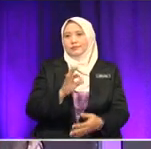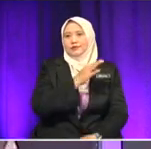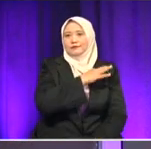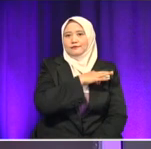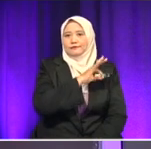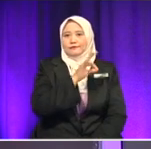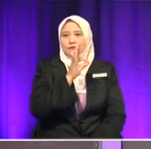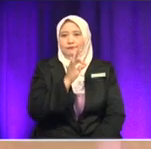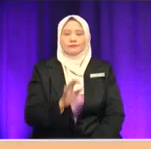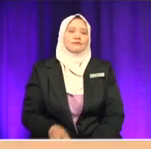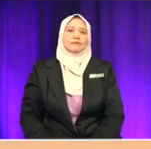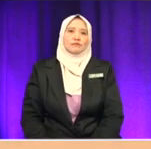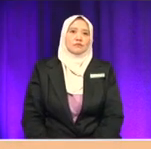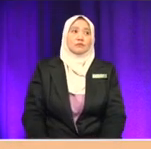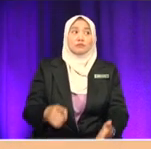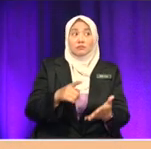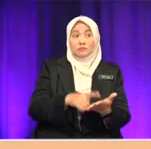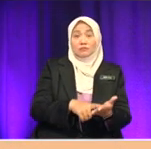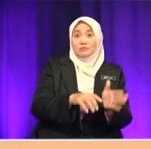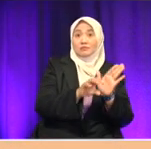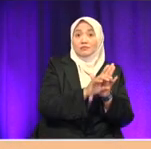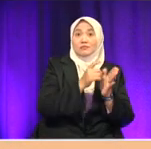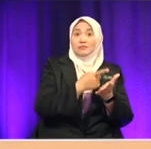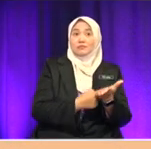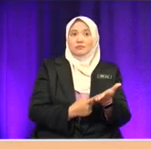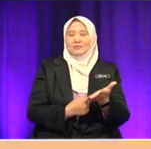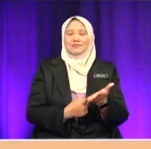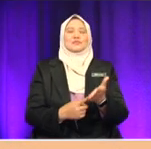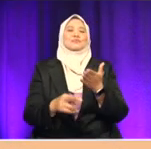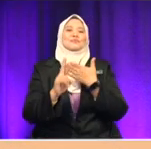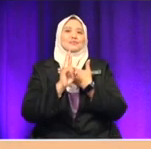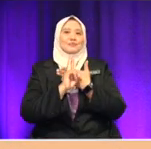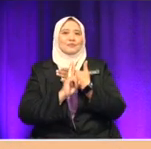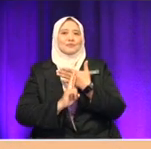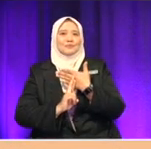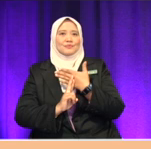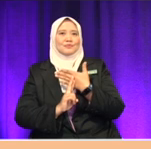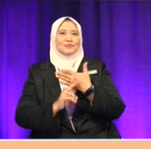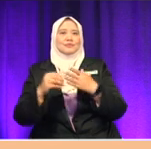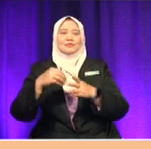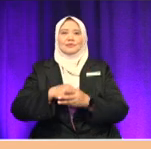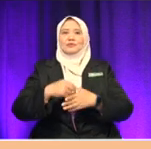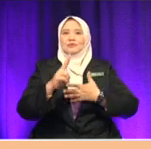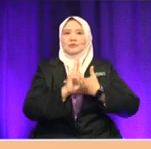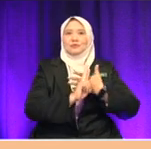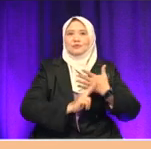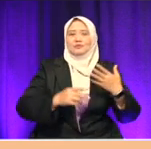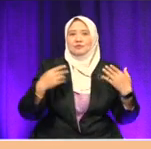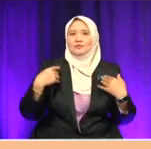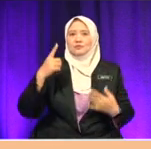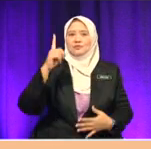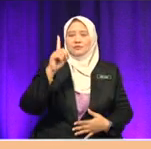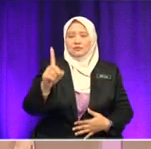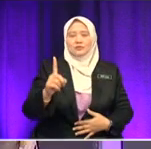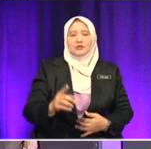Okey, ini gambar apa ni? Gambar roti. Suka makan roti tak? Suka, cikgu. Dalam roti ada satu mikroorganisma